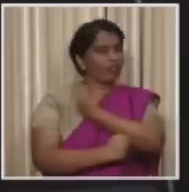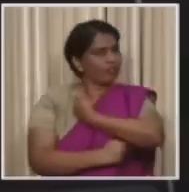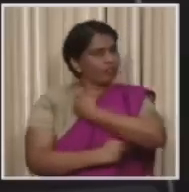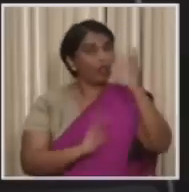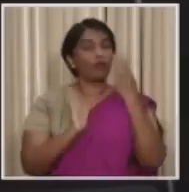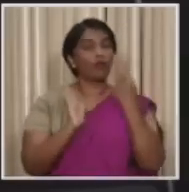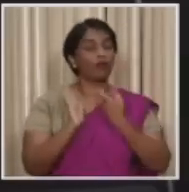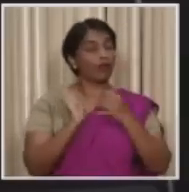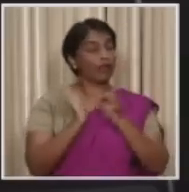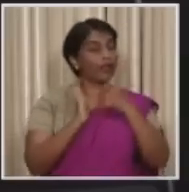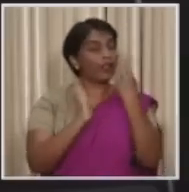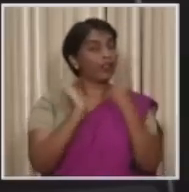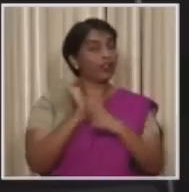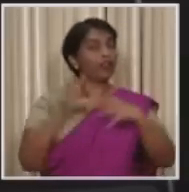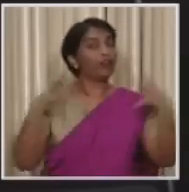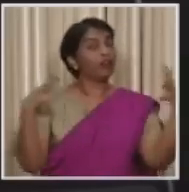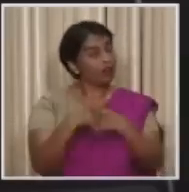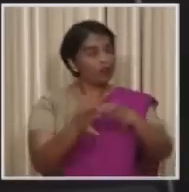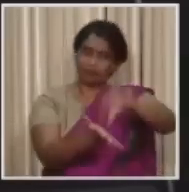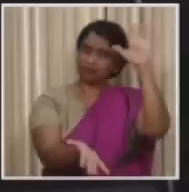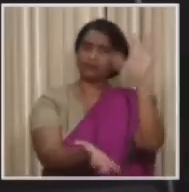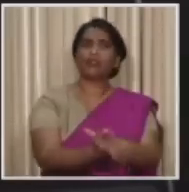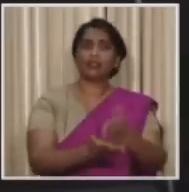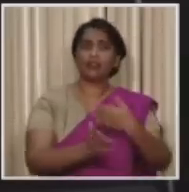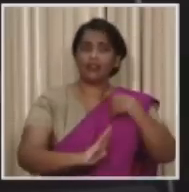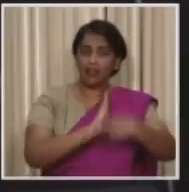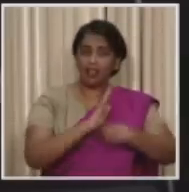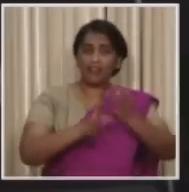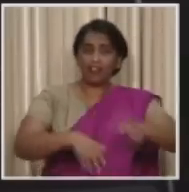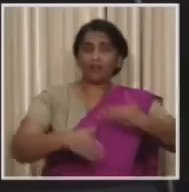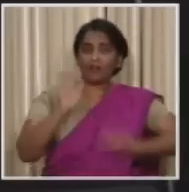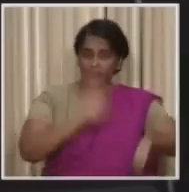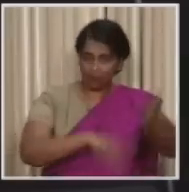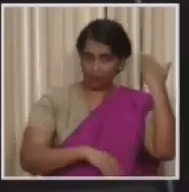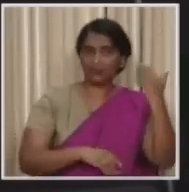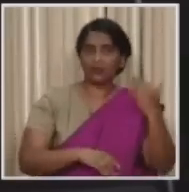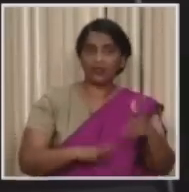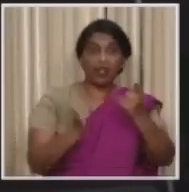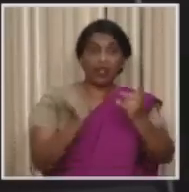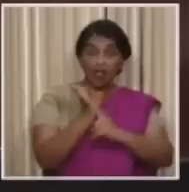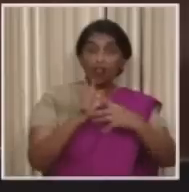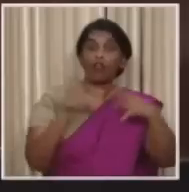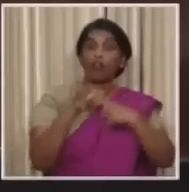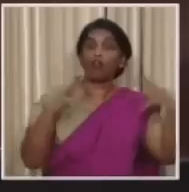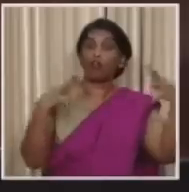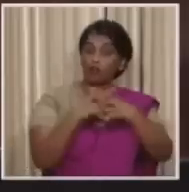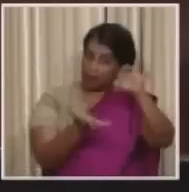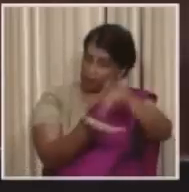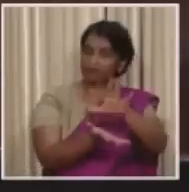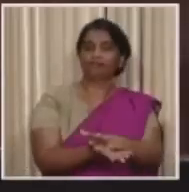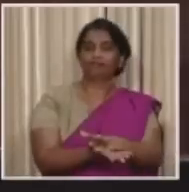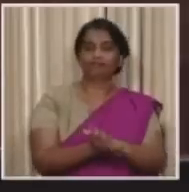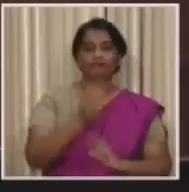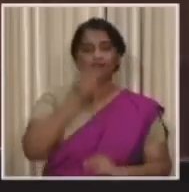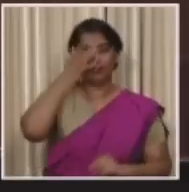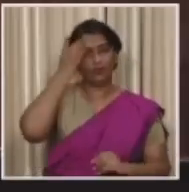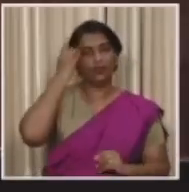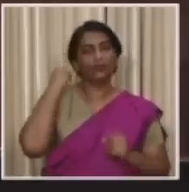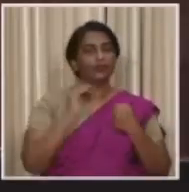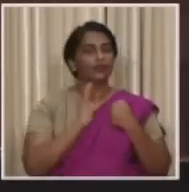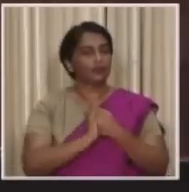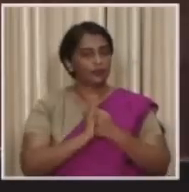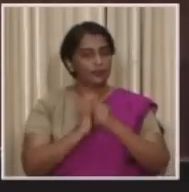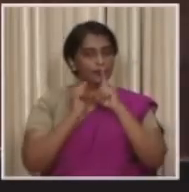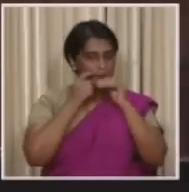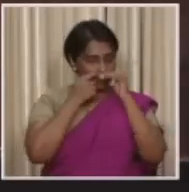tiak gena garu katana, apa nape ma apa, bela, be daru otek ke, yan na onda, e mani tiak gena, garu katana,